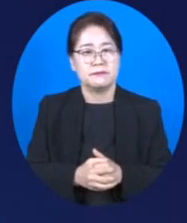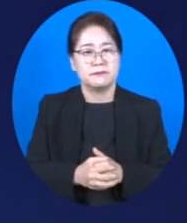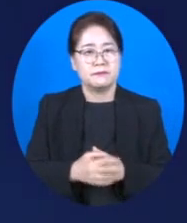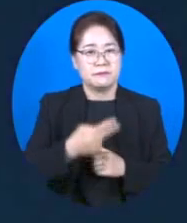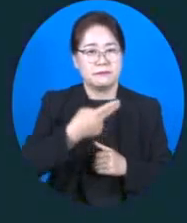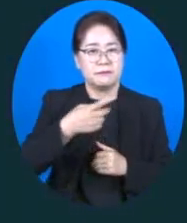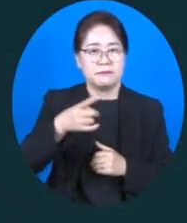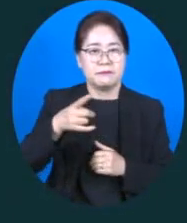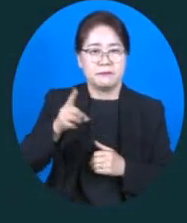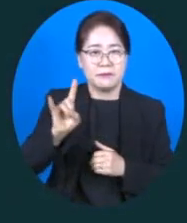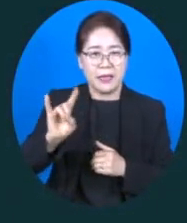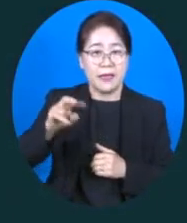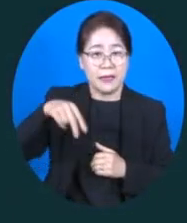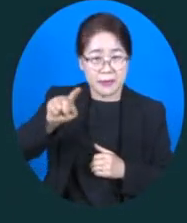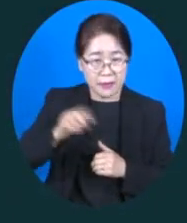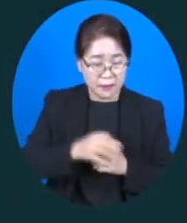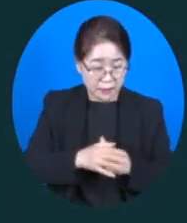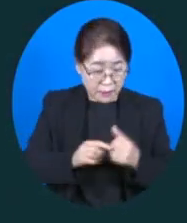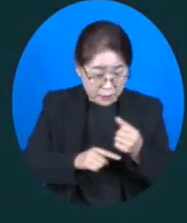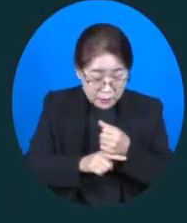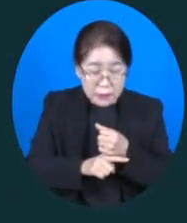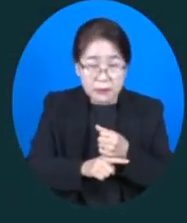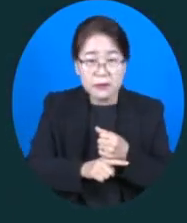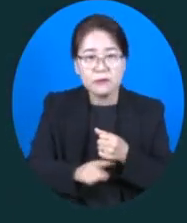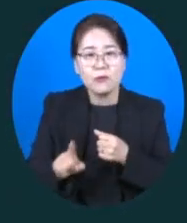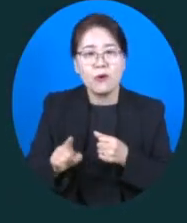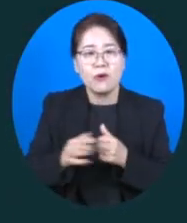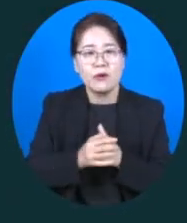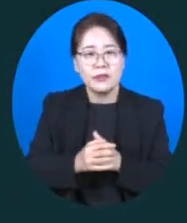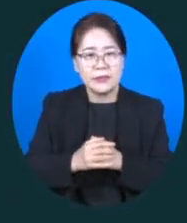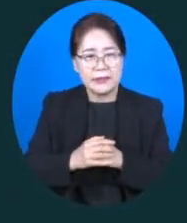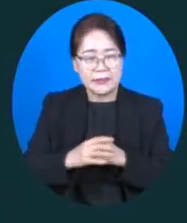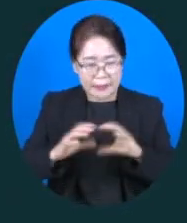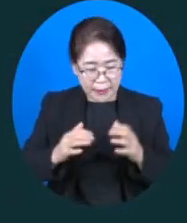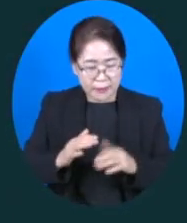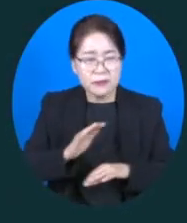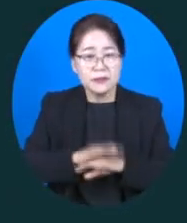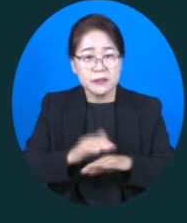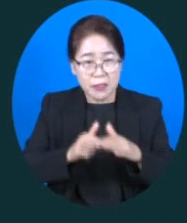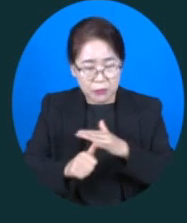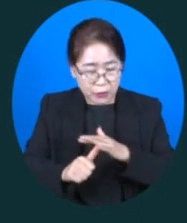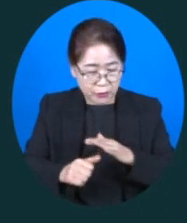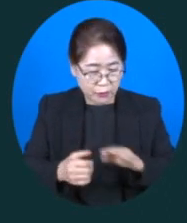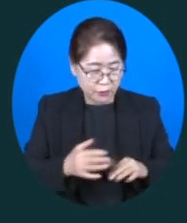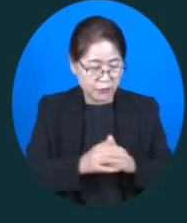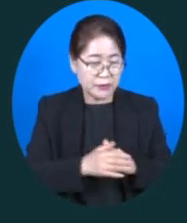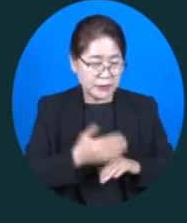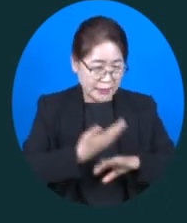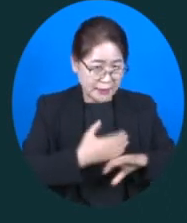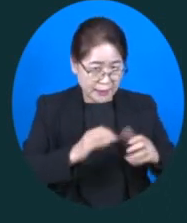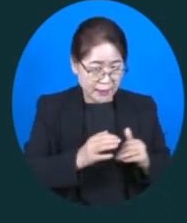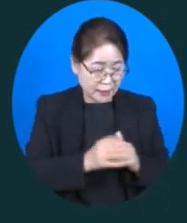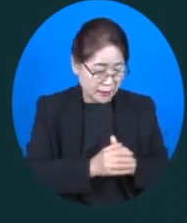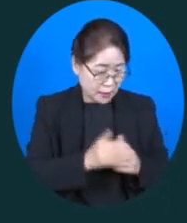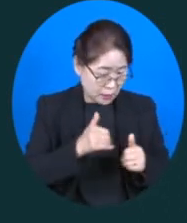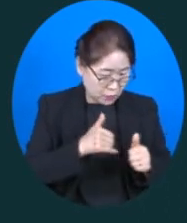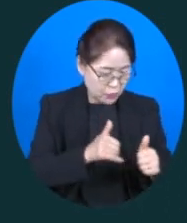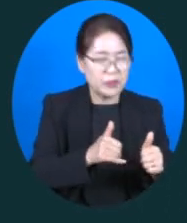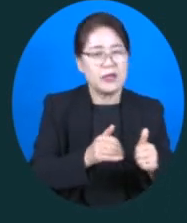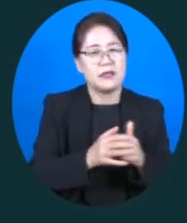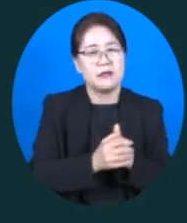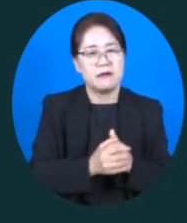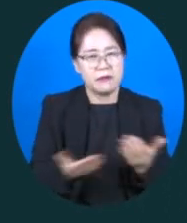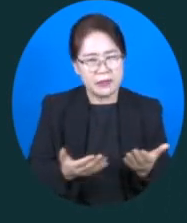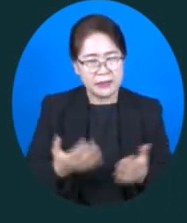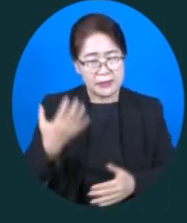사전적 의미를 제가 한번 찾아봤어요. 이렇게 되어 있더라고요. 나라를 대표하여 다른 나라에 파견되어 예교를 맡아보는